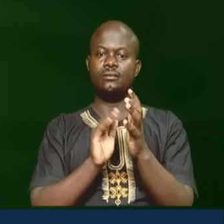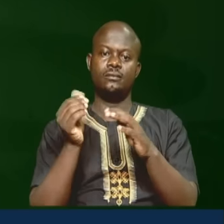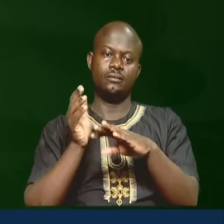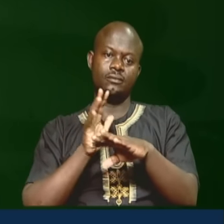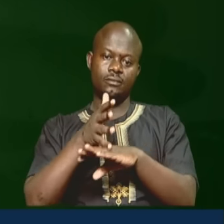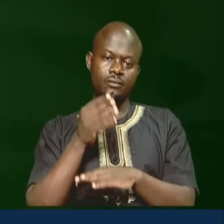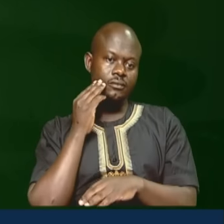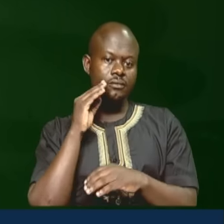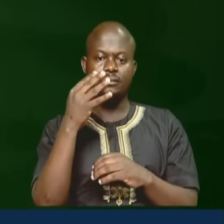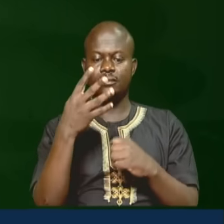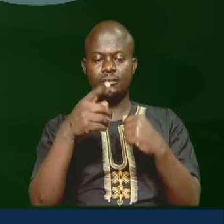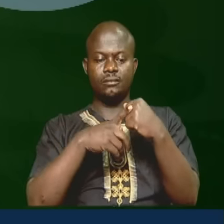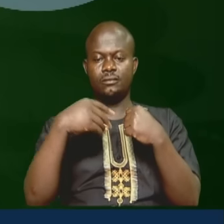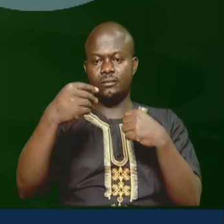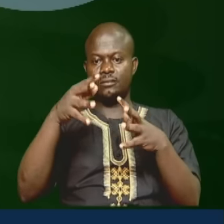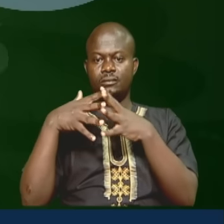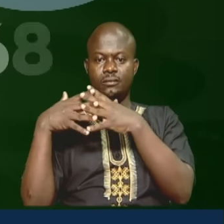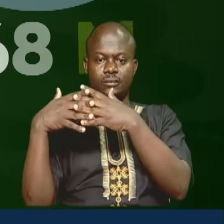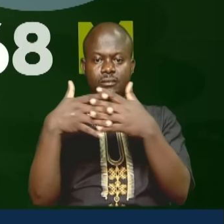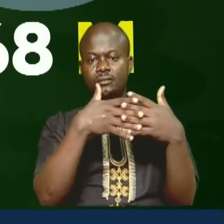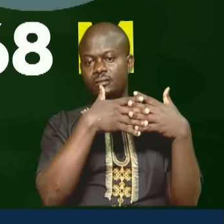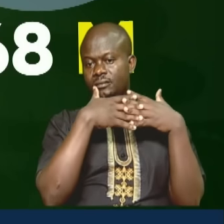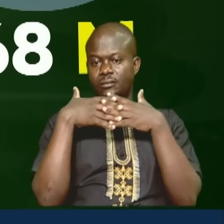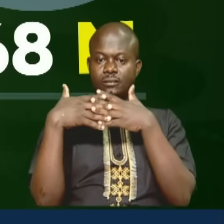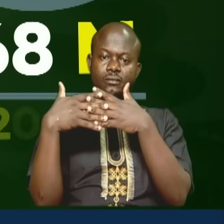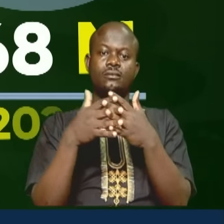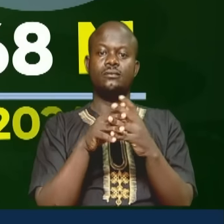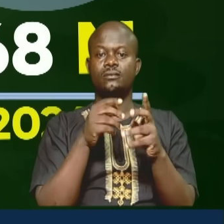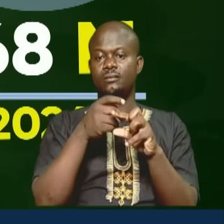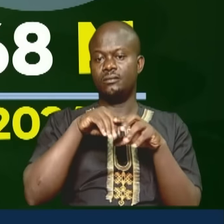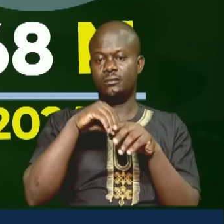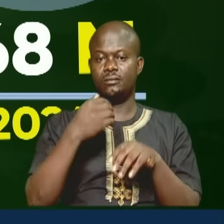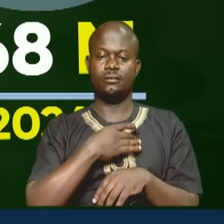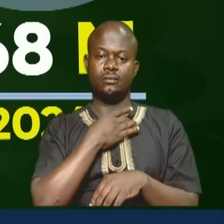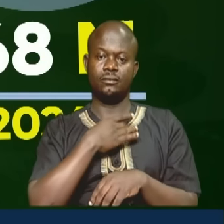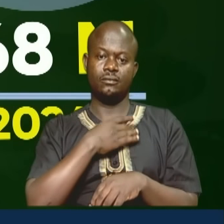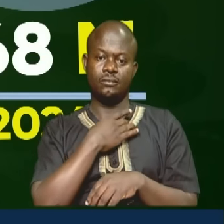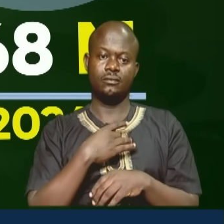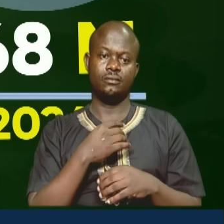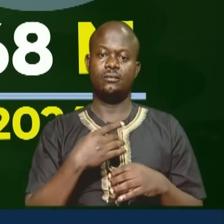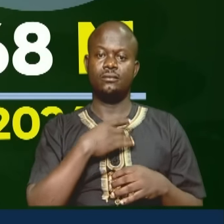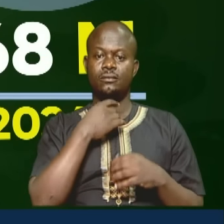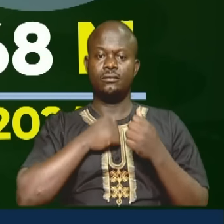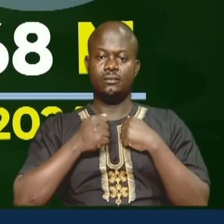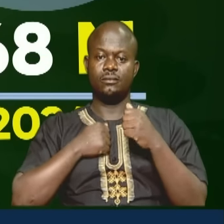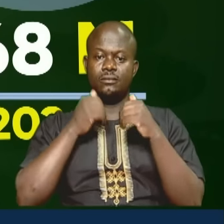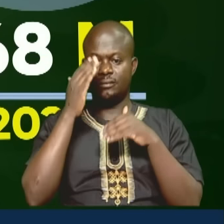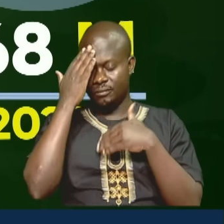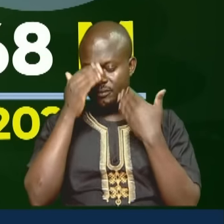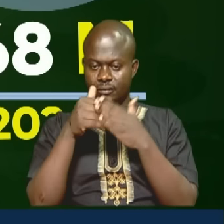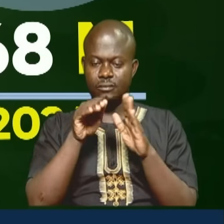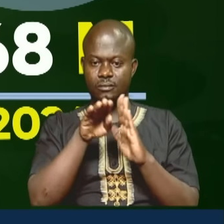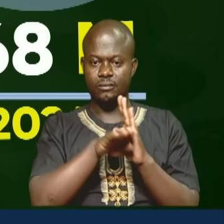miliyoni 46 z'amadolari yinjire aturutse mu bandi bashyitsi batandukanye bazasura u Rwanda muri gahunda zabo